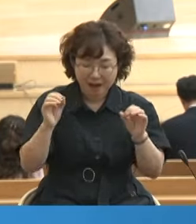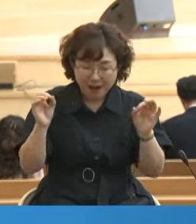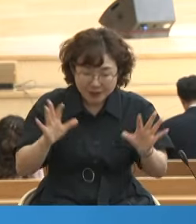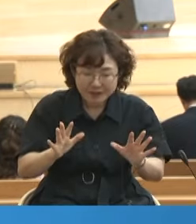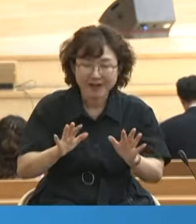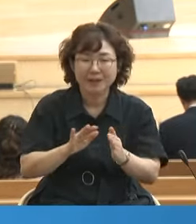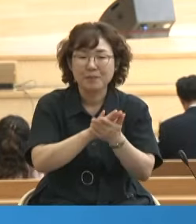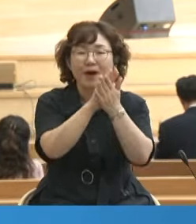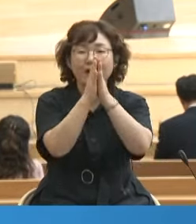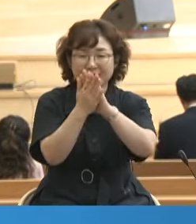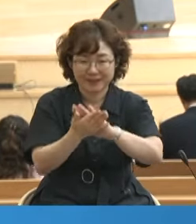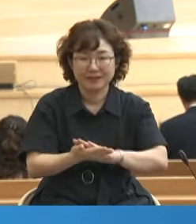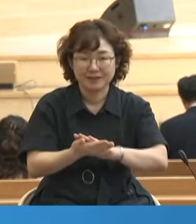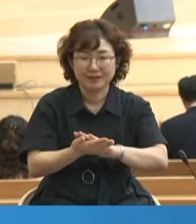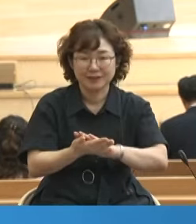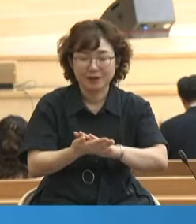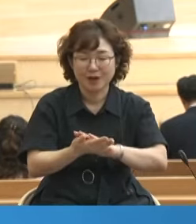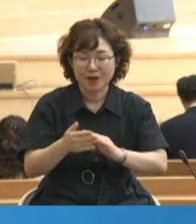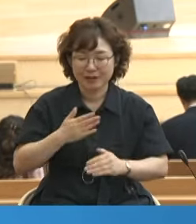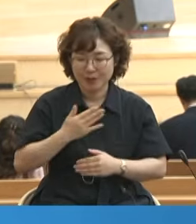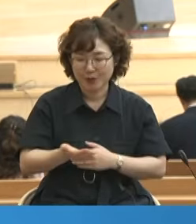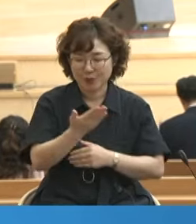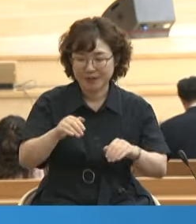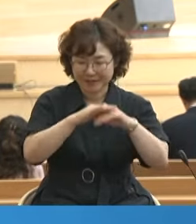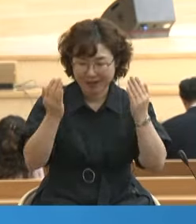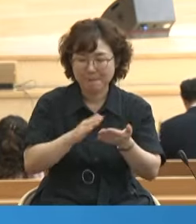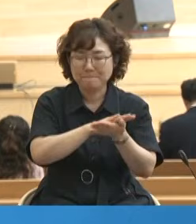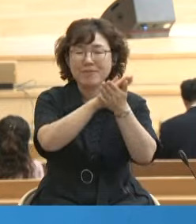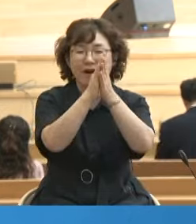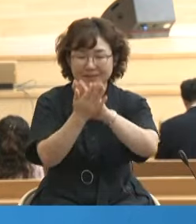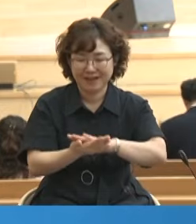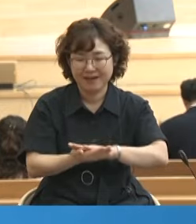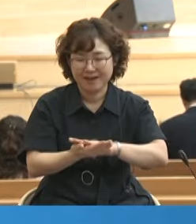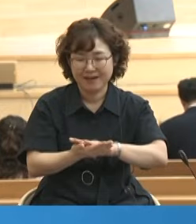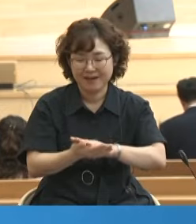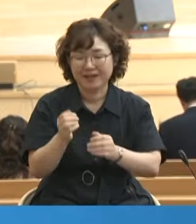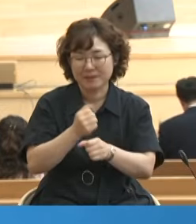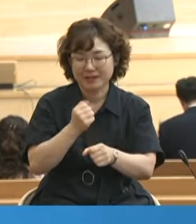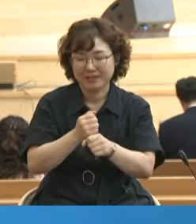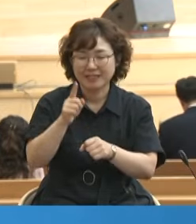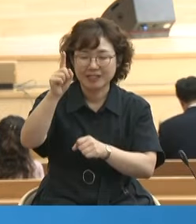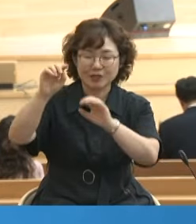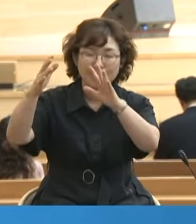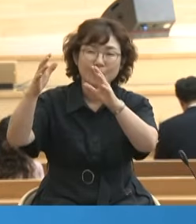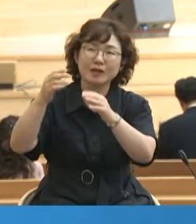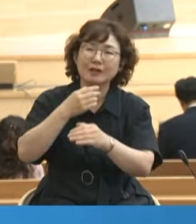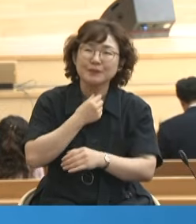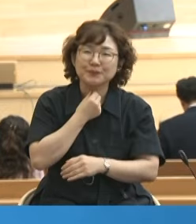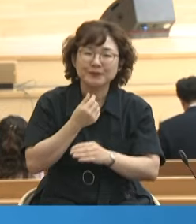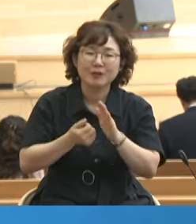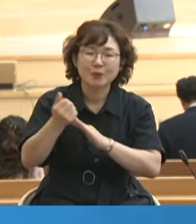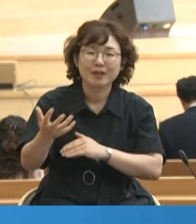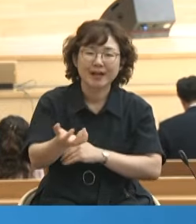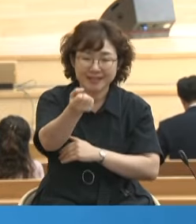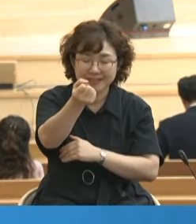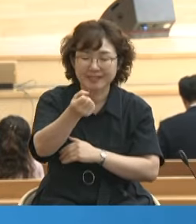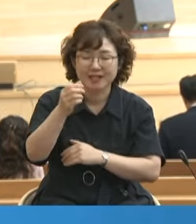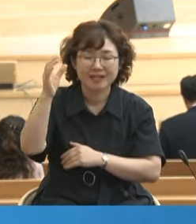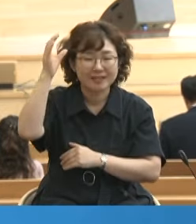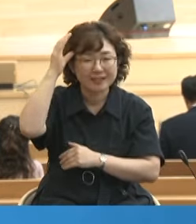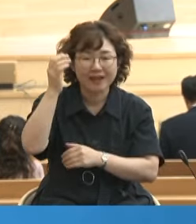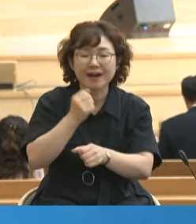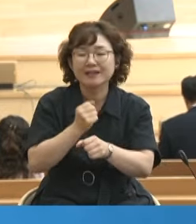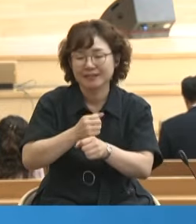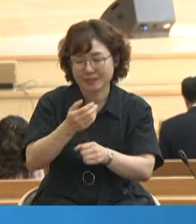변화되는, 우리를 다 변화시키는 이런 천국을 소망할 수 있기를 주 예수 이름으로